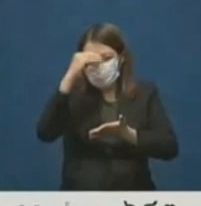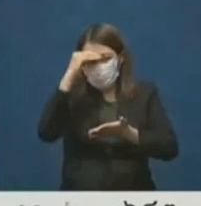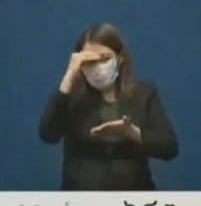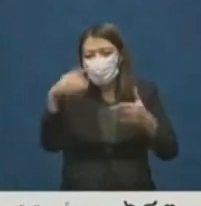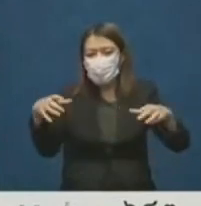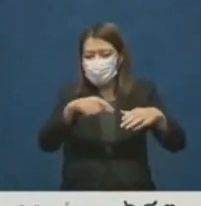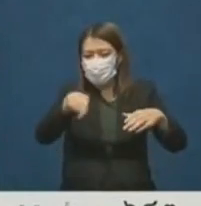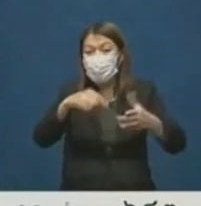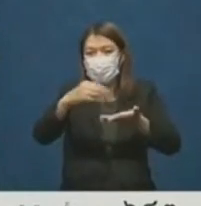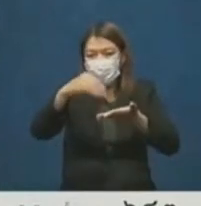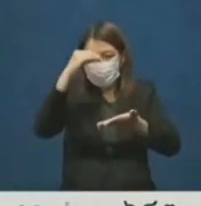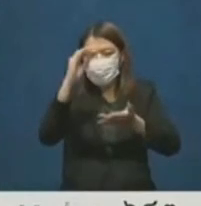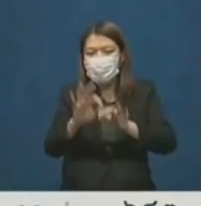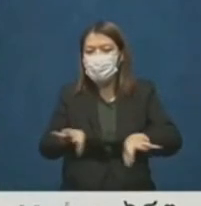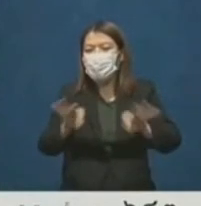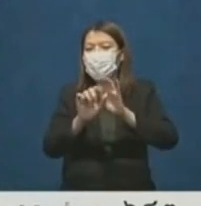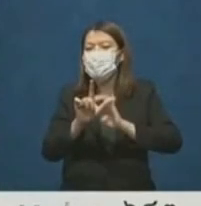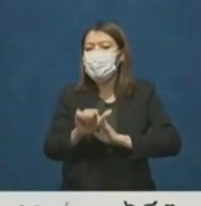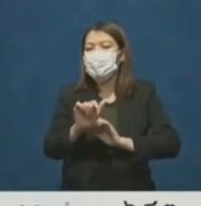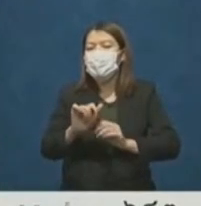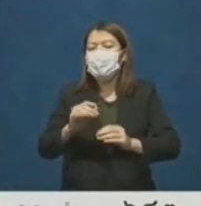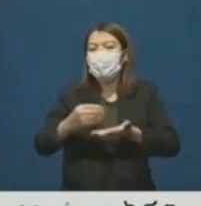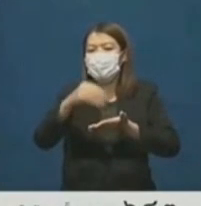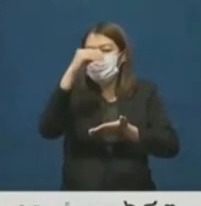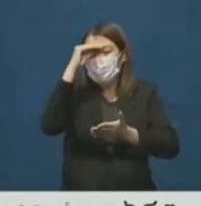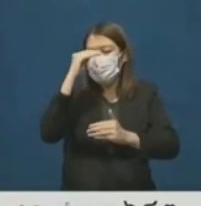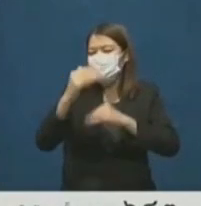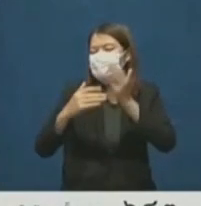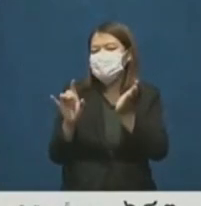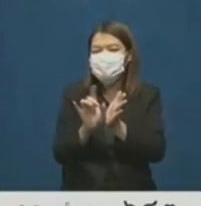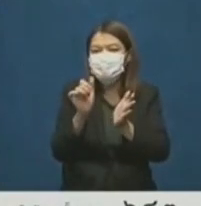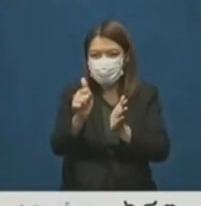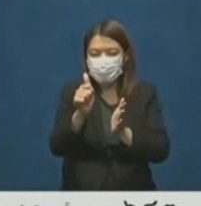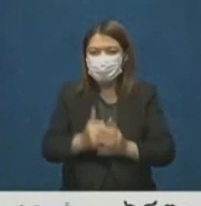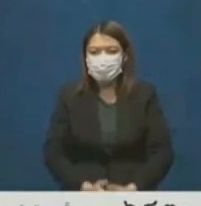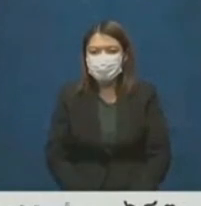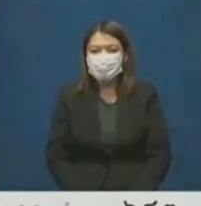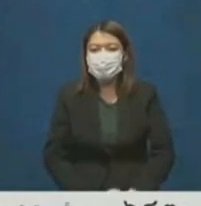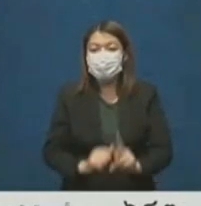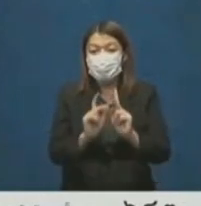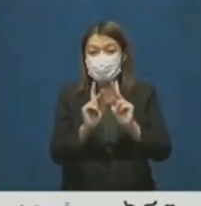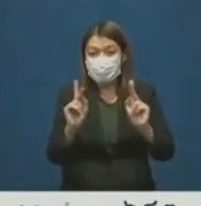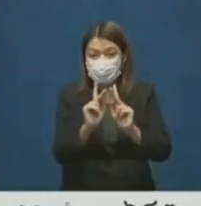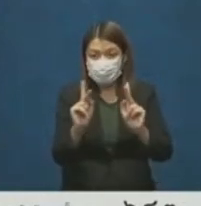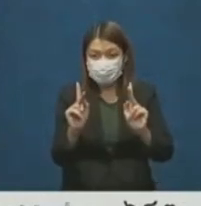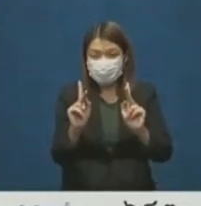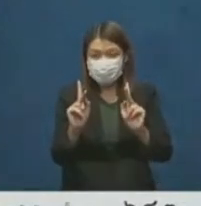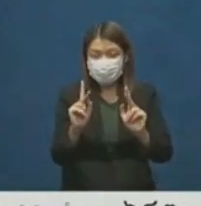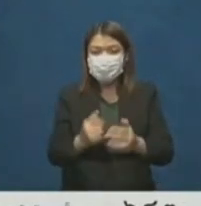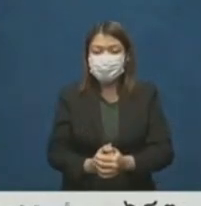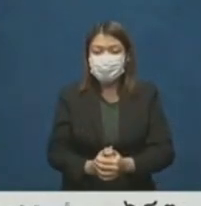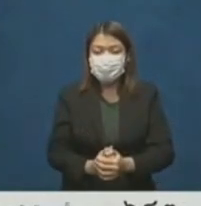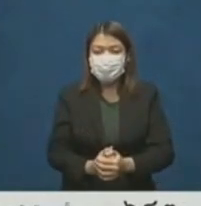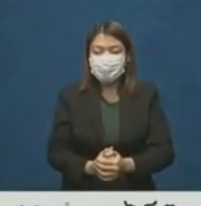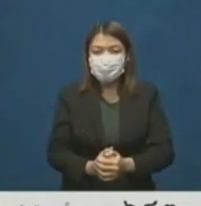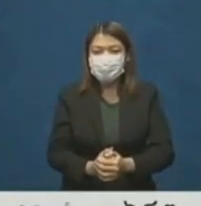ราจะต้องให้ผู้เรียนเป็นจุดศูนย์กลางการศึกษาจึงจะมีประสิทธิภาพที่สุดซึ่งประเด็นนี้ก็ได้มีกรรมธิการอย่างท่าน